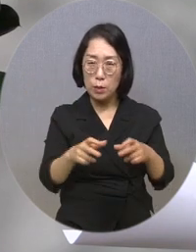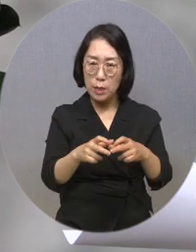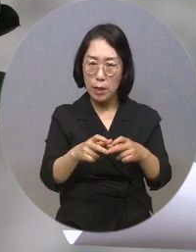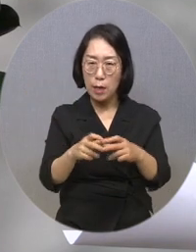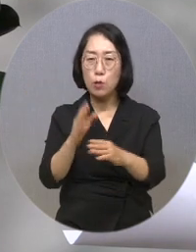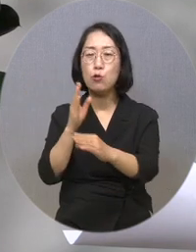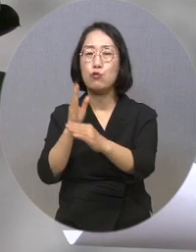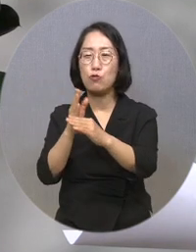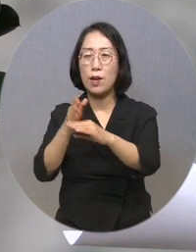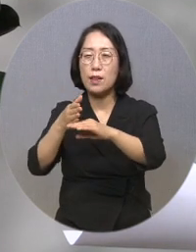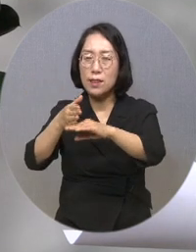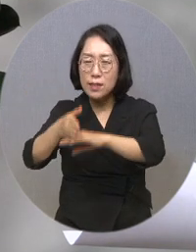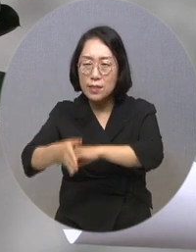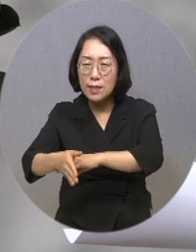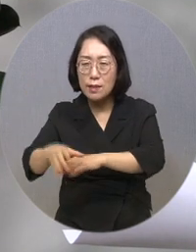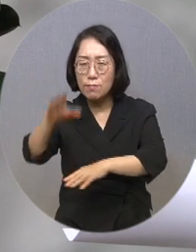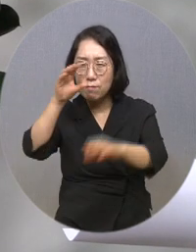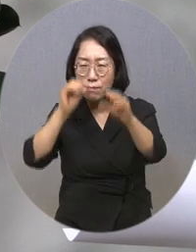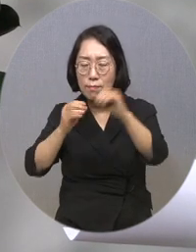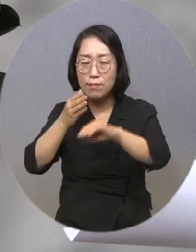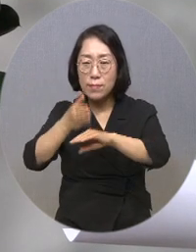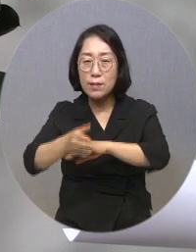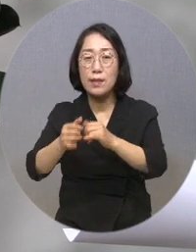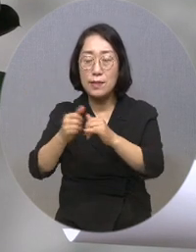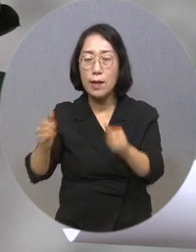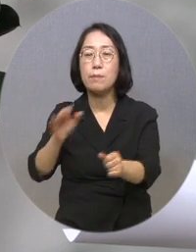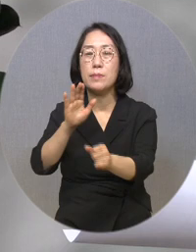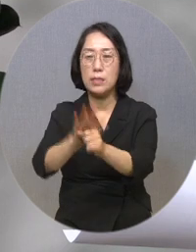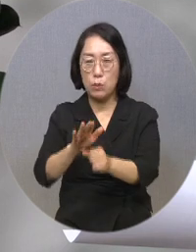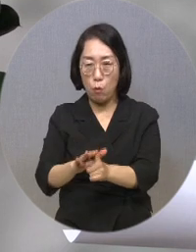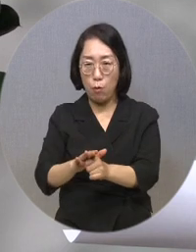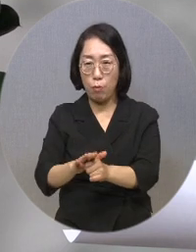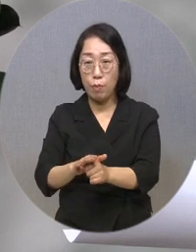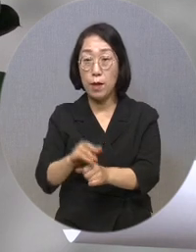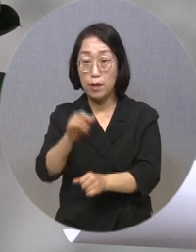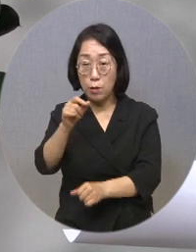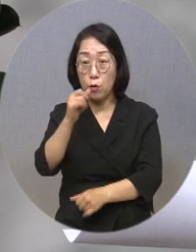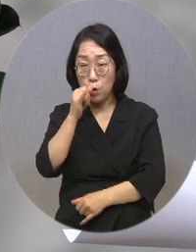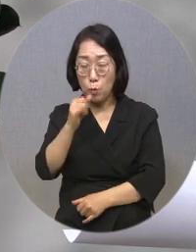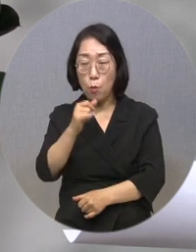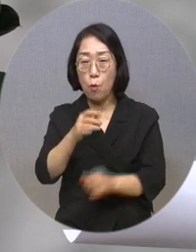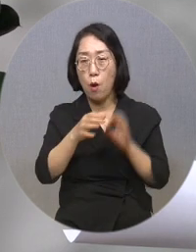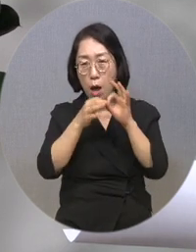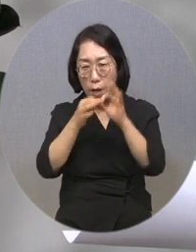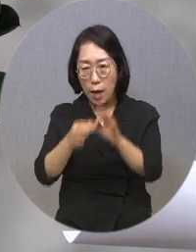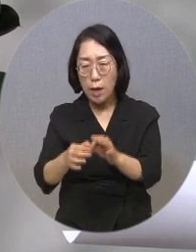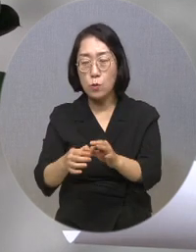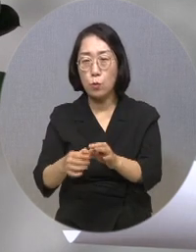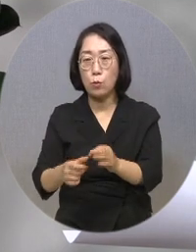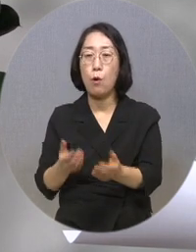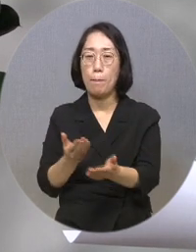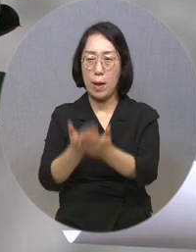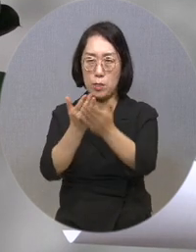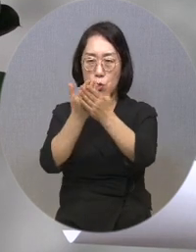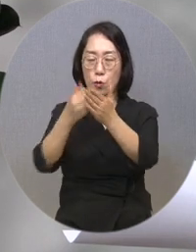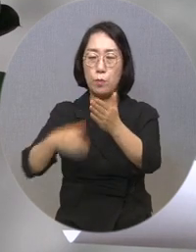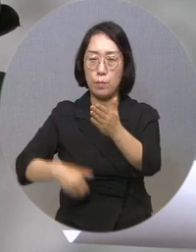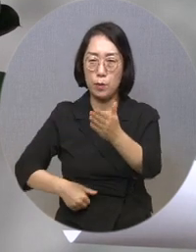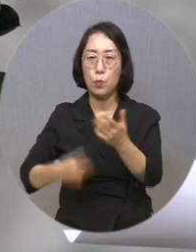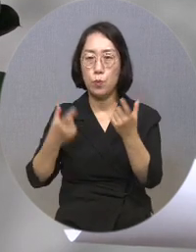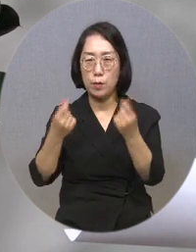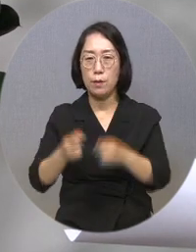느린 학습자를 위한 지원 제도도 한 바 있는데 이런 부분은 계속적으로 보완해서 할 필요가 있다라는